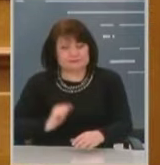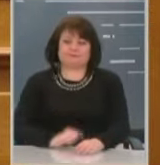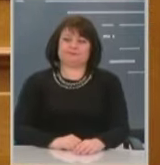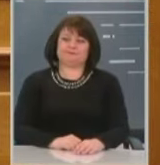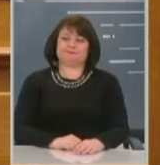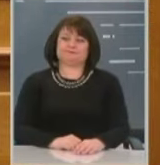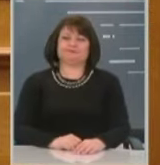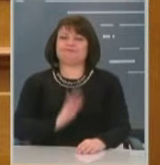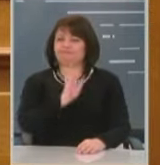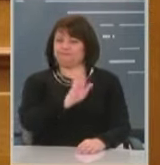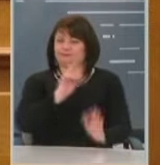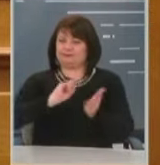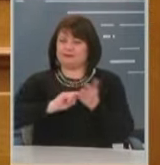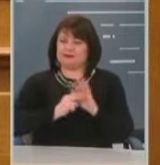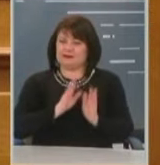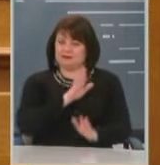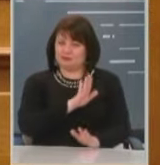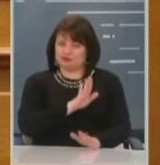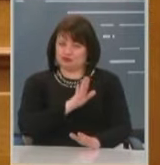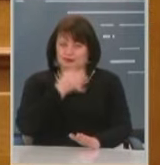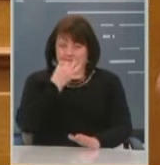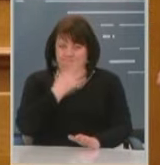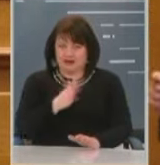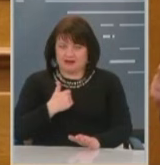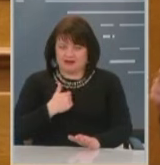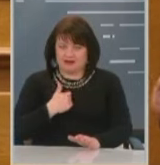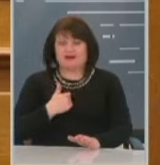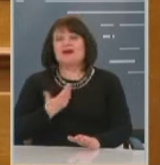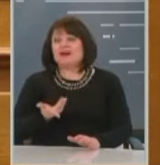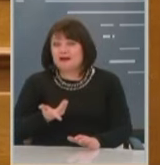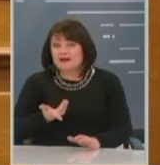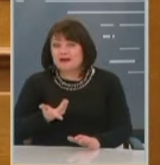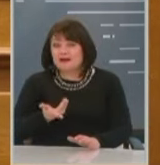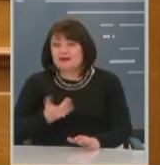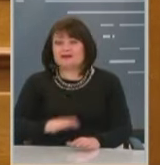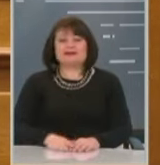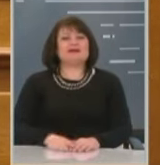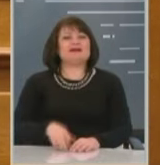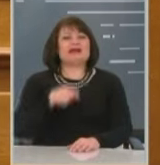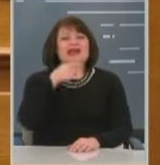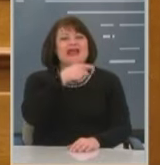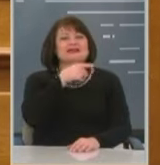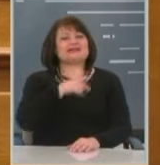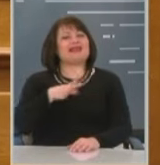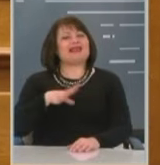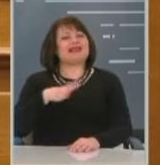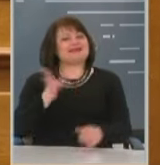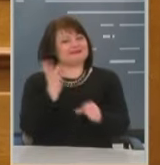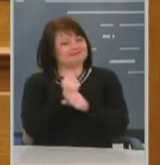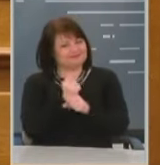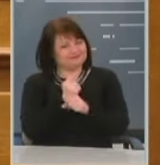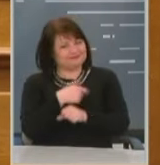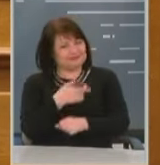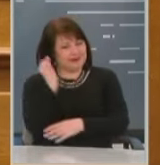Προσέξτε όμως τώρα, είναι αυτό που λέμε, το έχω πει εγώ. Πώς το είπα, Το πάμε για μαλλί και βγαίνουμε κουρεμένοι.